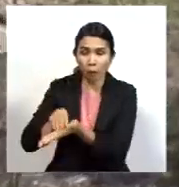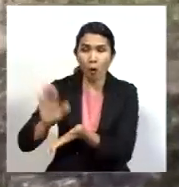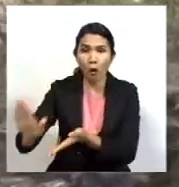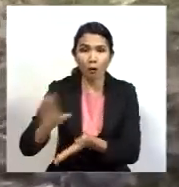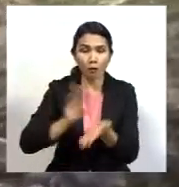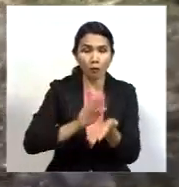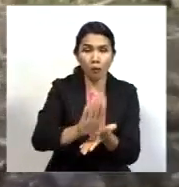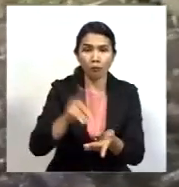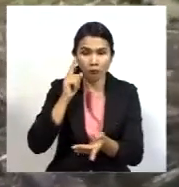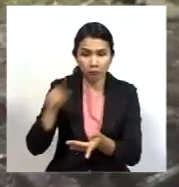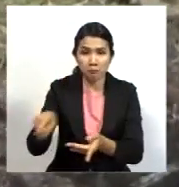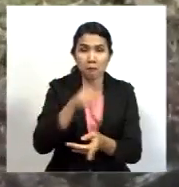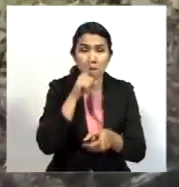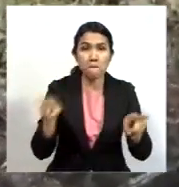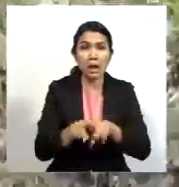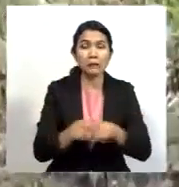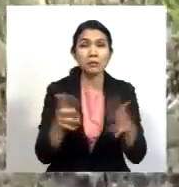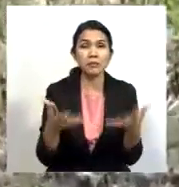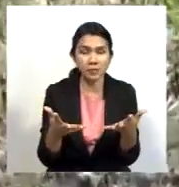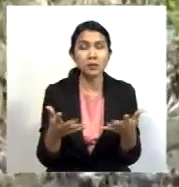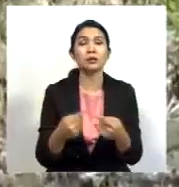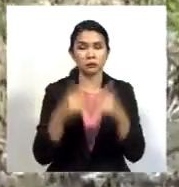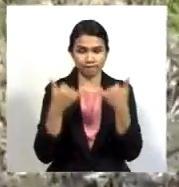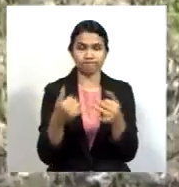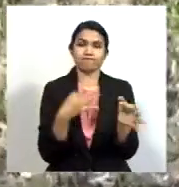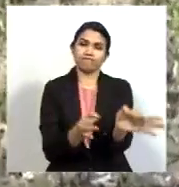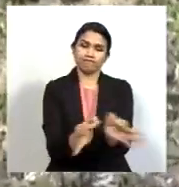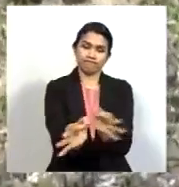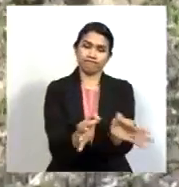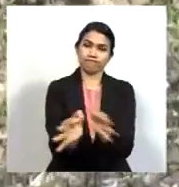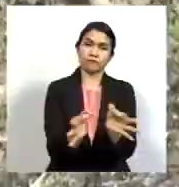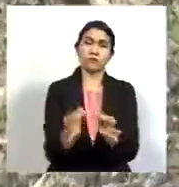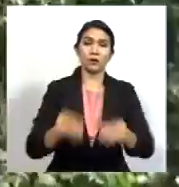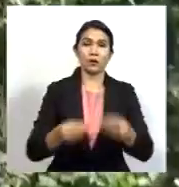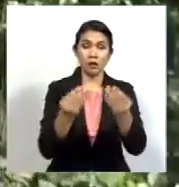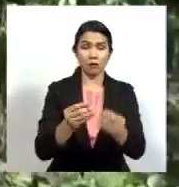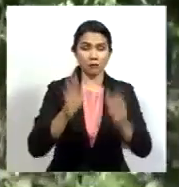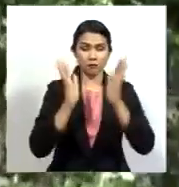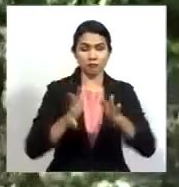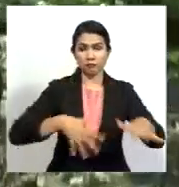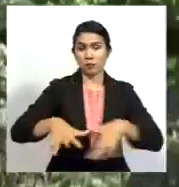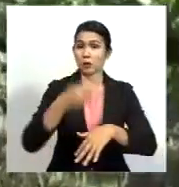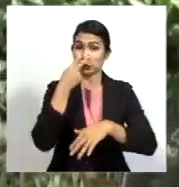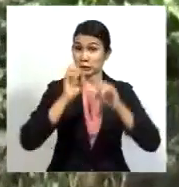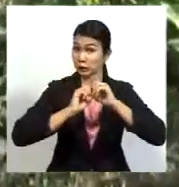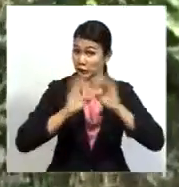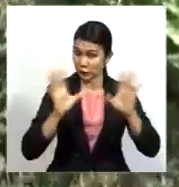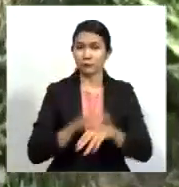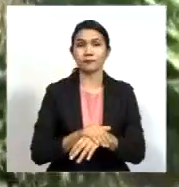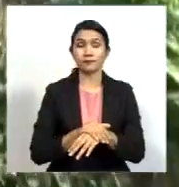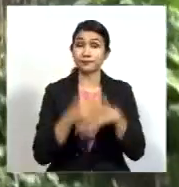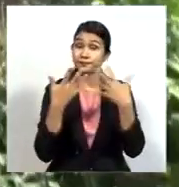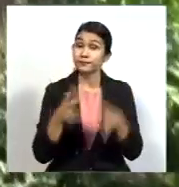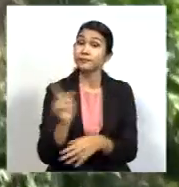งานไปยังไม่ออกมาเป็นรอบด้านวันนี้นะคะก็จะมีการชี้แจงให้ประชาชนได้เห็นภาพรวมทั้งหมดถึงสิ่งที่ทำไปและนอกจ